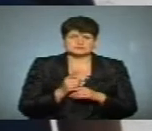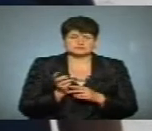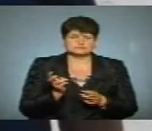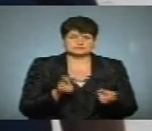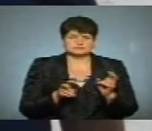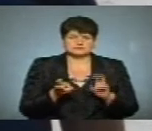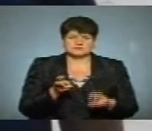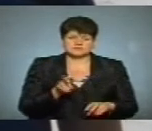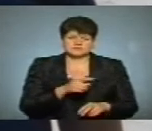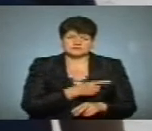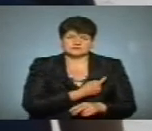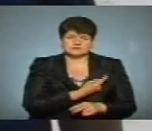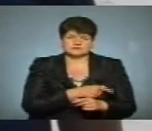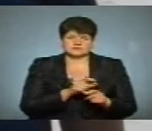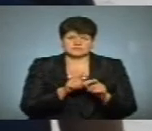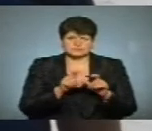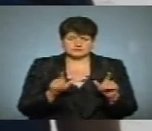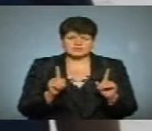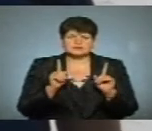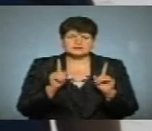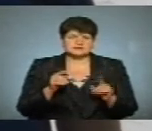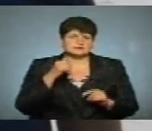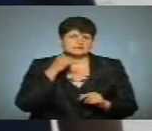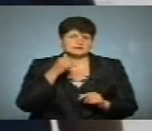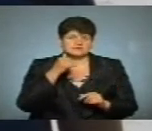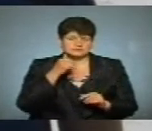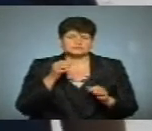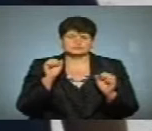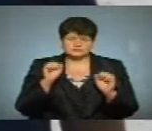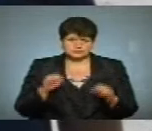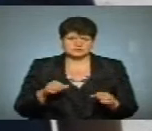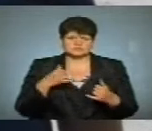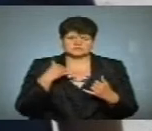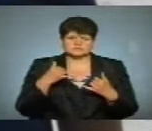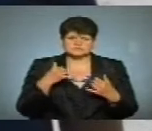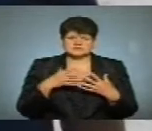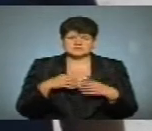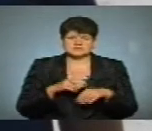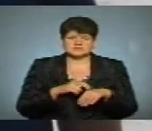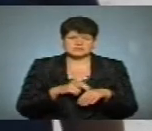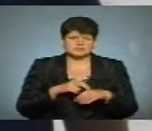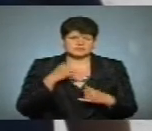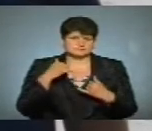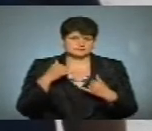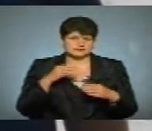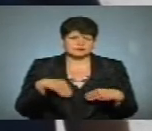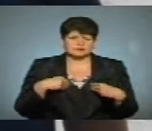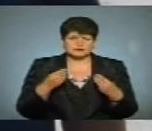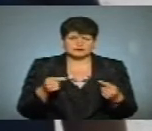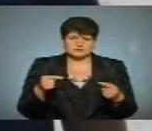сімейної практики села Баврів. Тільки в телефонних розмовах дозволяється подзвонити, сімейний лікар виходить і надає